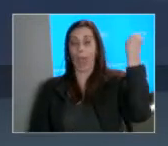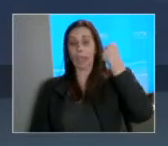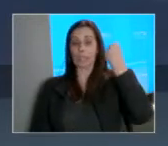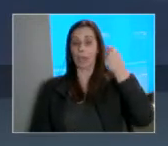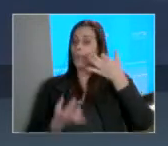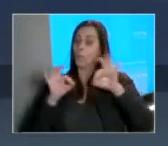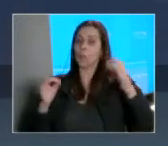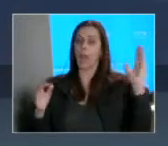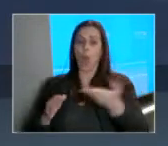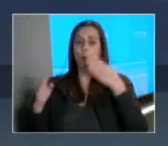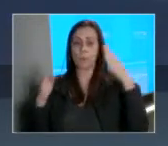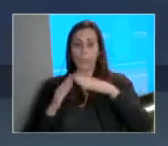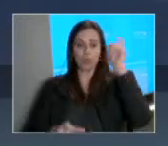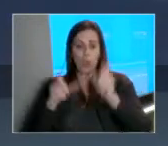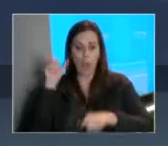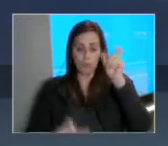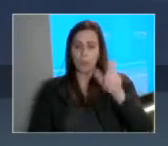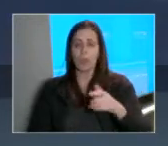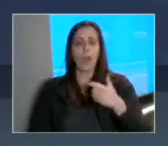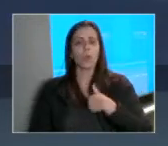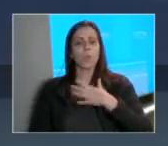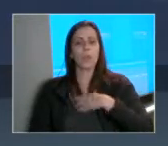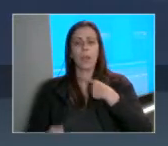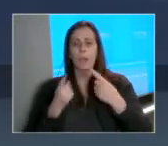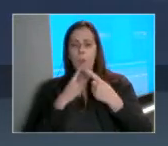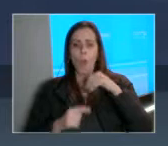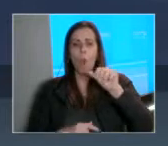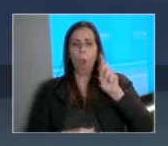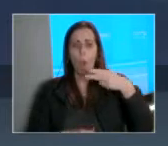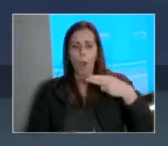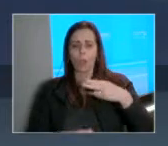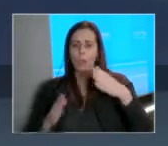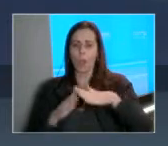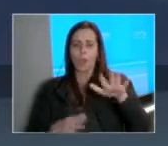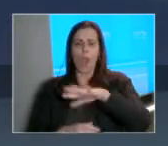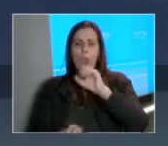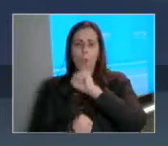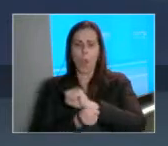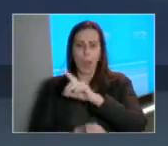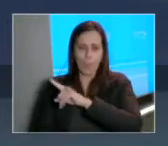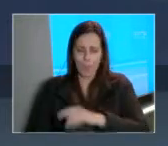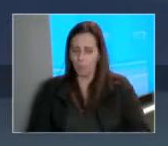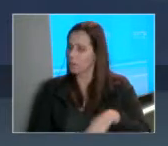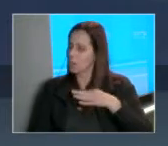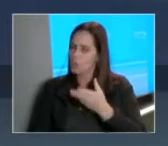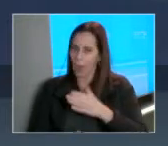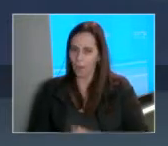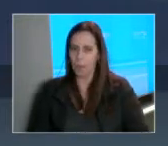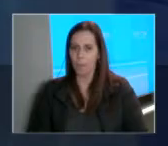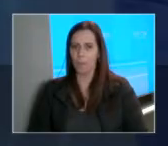מכולם ומותר לו להרוס בתים של אנשים. אנחנו רוצים לדבר עם אורה גריב, ילידת ותושבת שכונת אבו כביר. ערב טוב אורה, מה